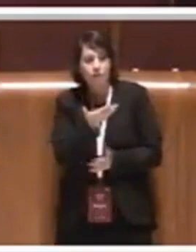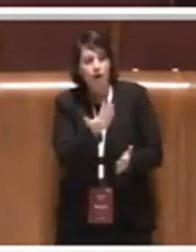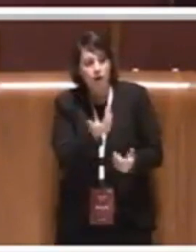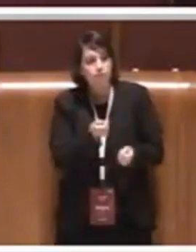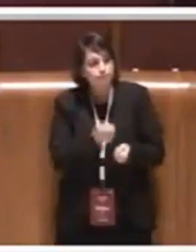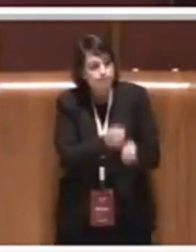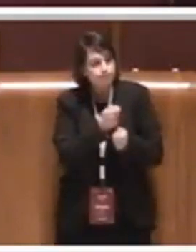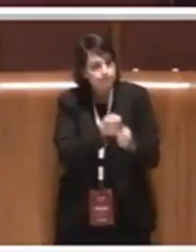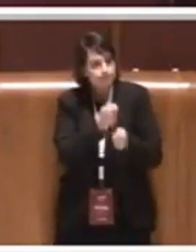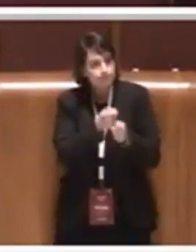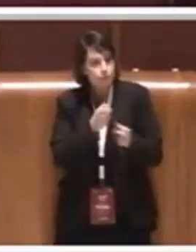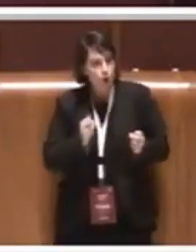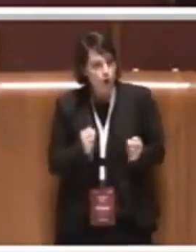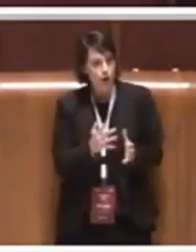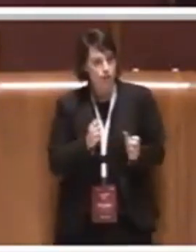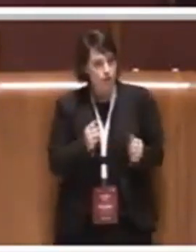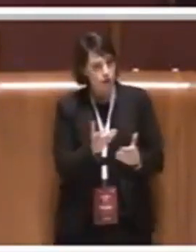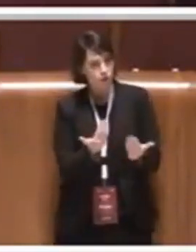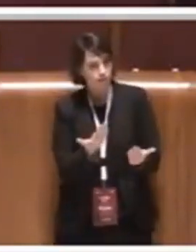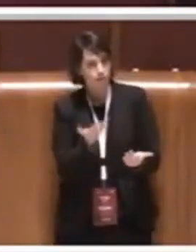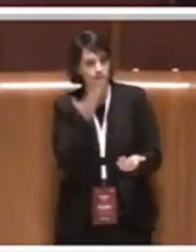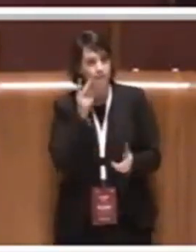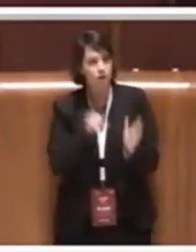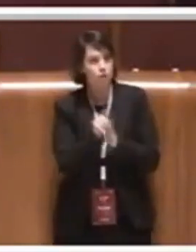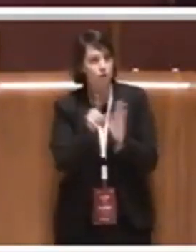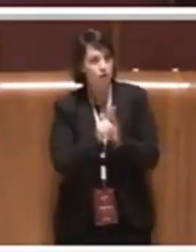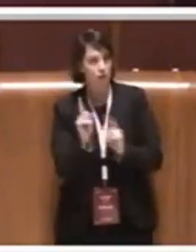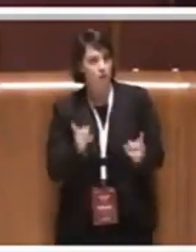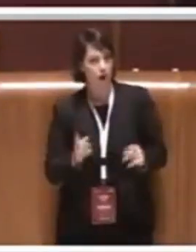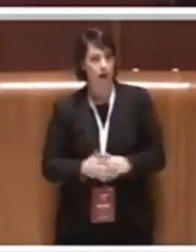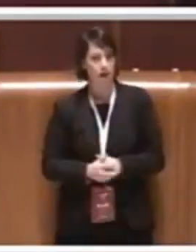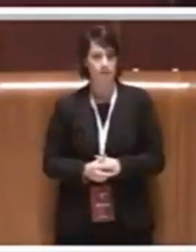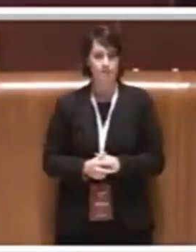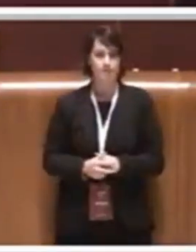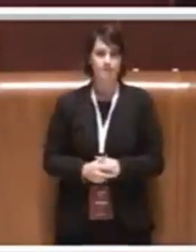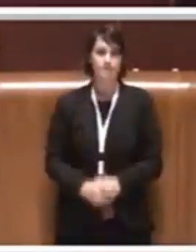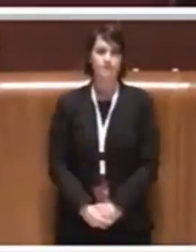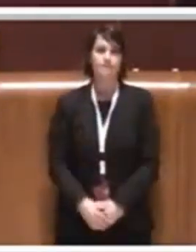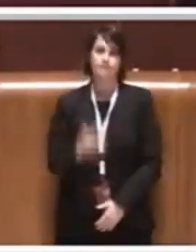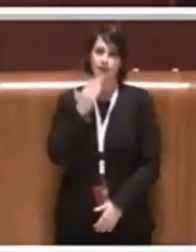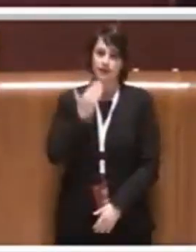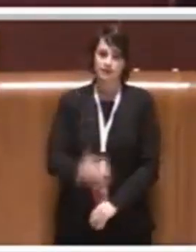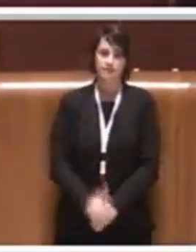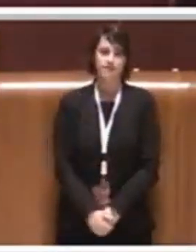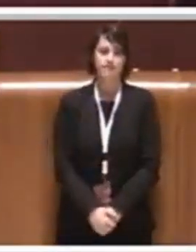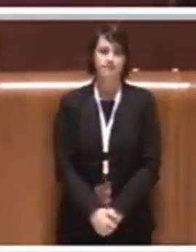inseriti, lo anticipo, all'interno del DUP del Dipartimento. Grazie.